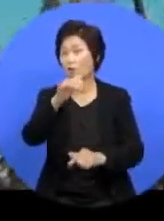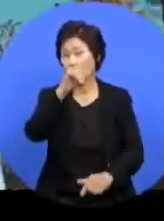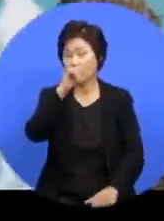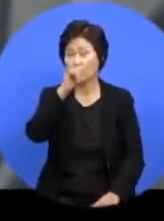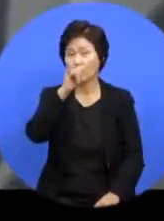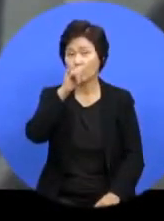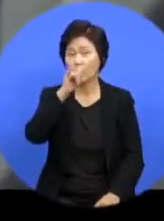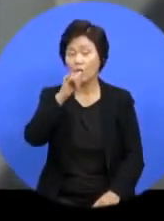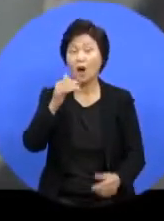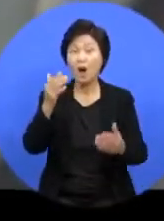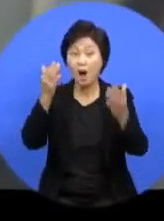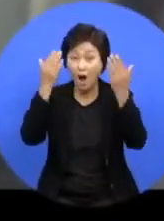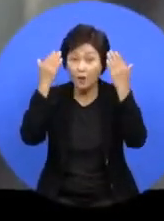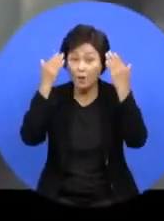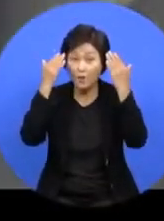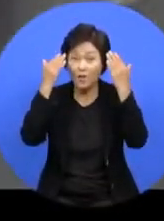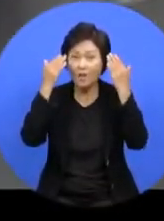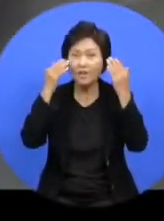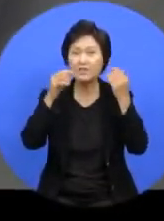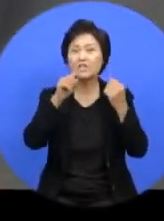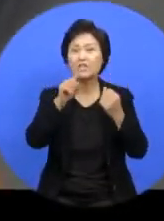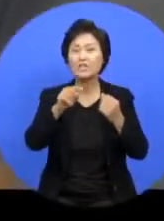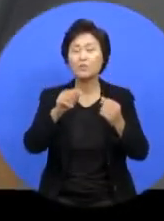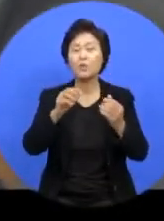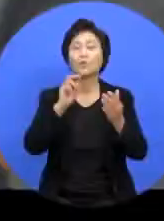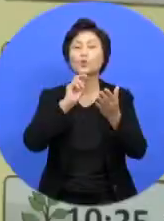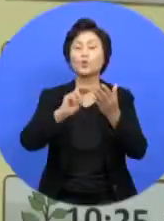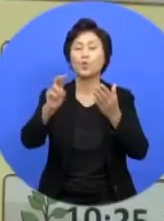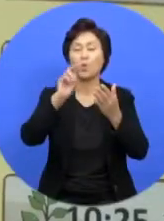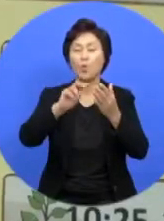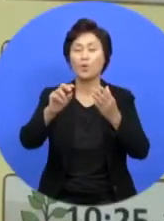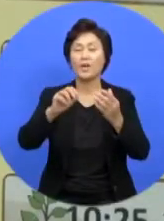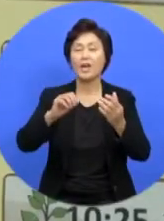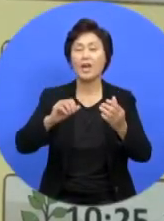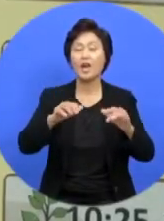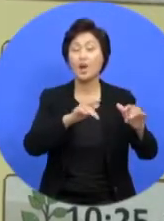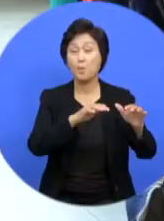게 기본이야, 그죠? 그러니까요. 네. 아까는 연극도 하는 것 같고.